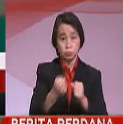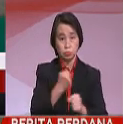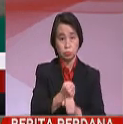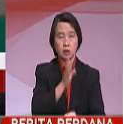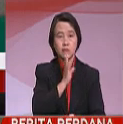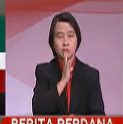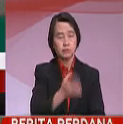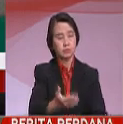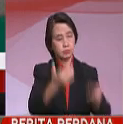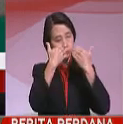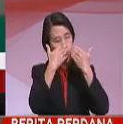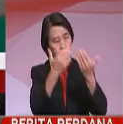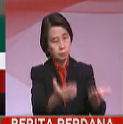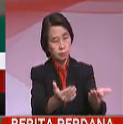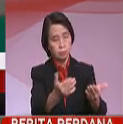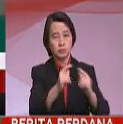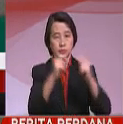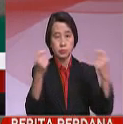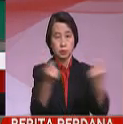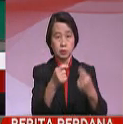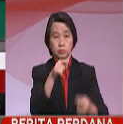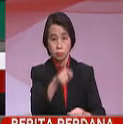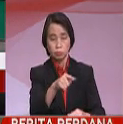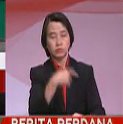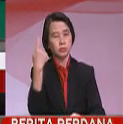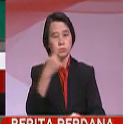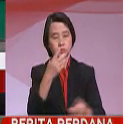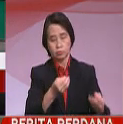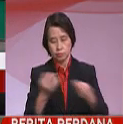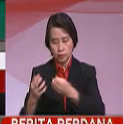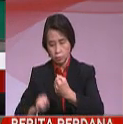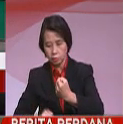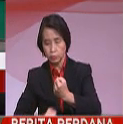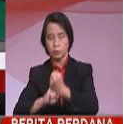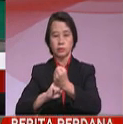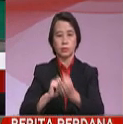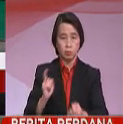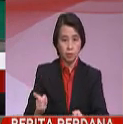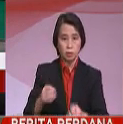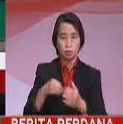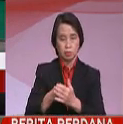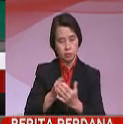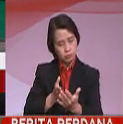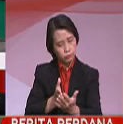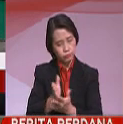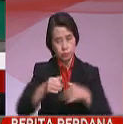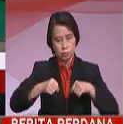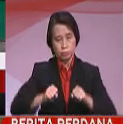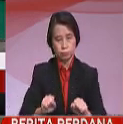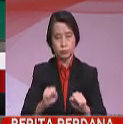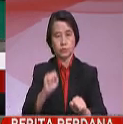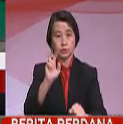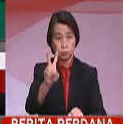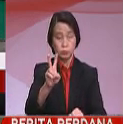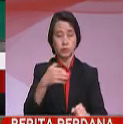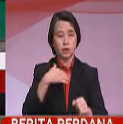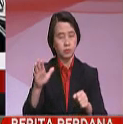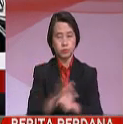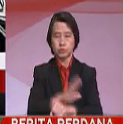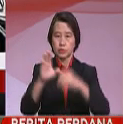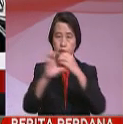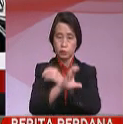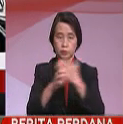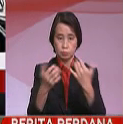menzahirkan penghargaannya kepada pasukan berkenaan yang sentiasa memberi sokongan kepadanya dalam mengharungi saingan Moto2 yang penuh